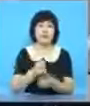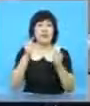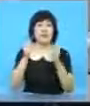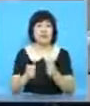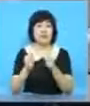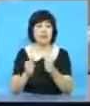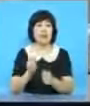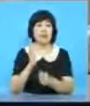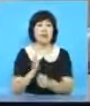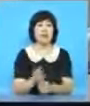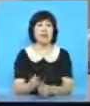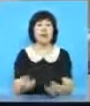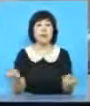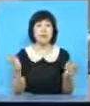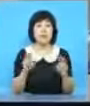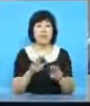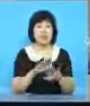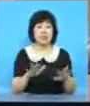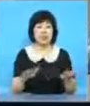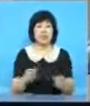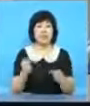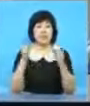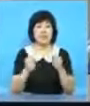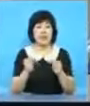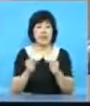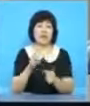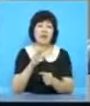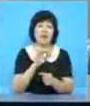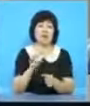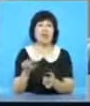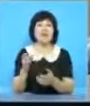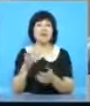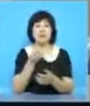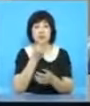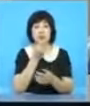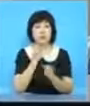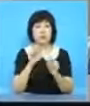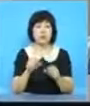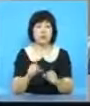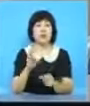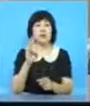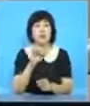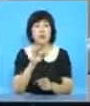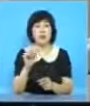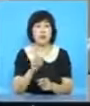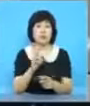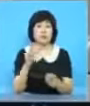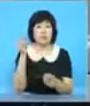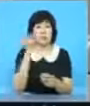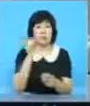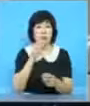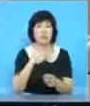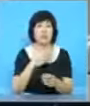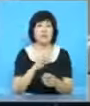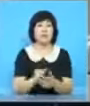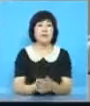Кел балалар, талқан жеңдер, тары жеңдер. Бір наурыз айларында да болады тары талқан